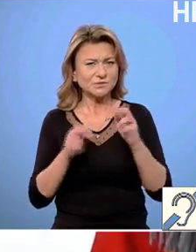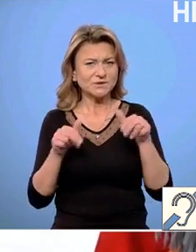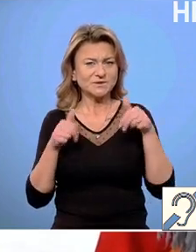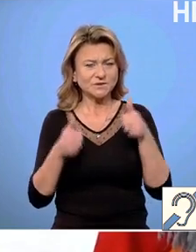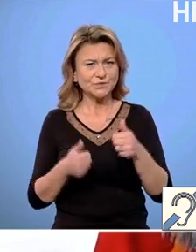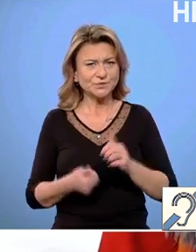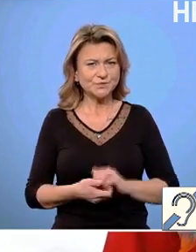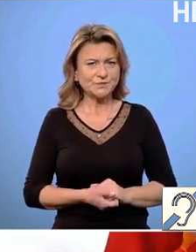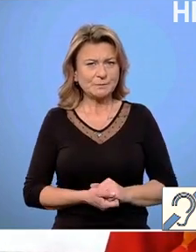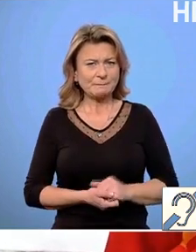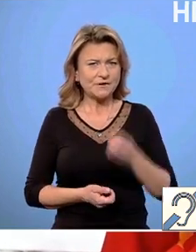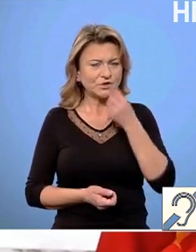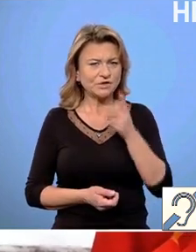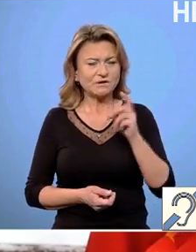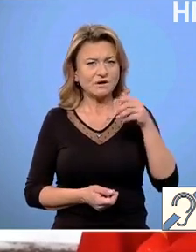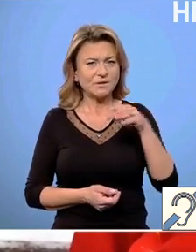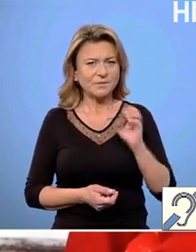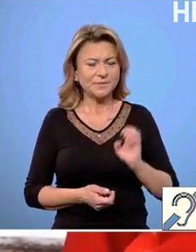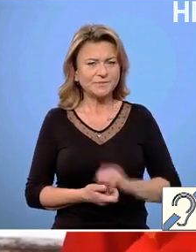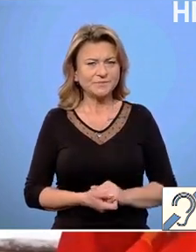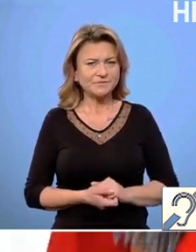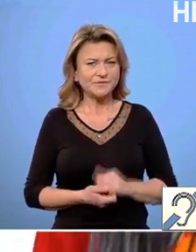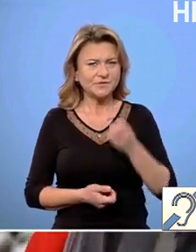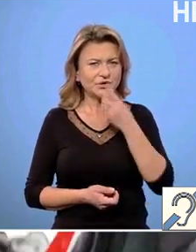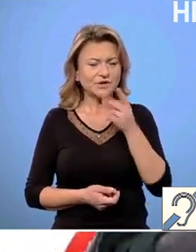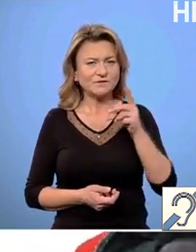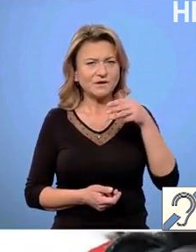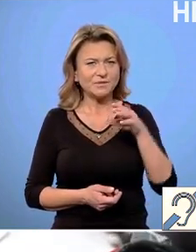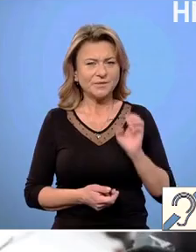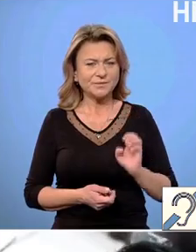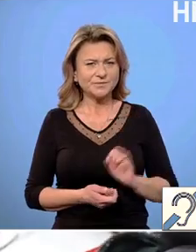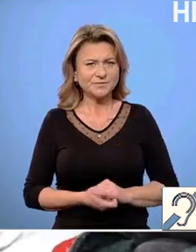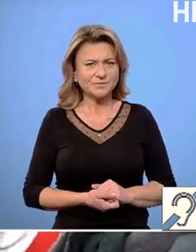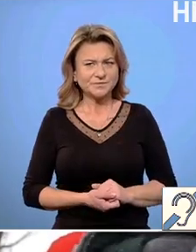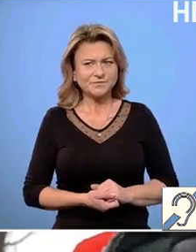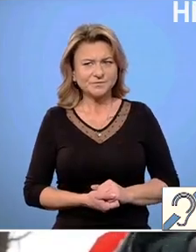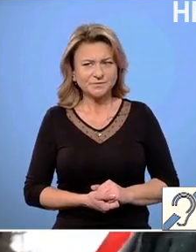Dumnezeu. Florile d'albe, florile d'albe.